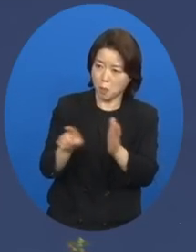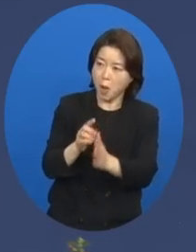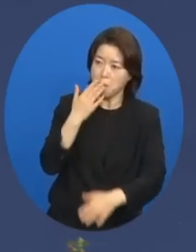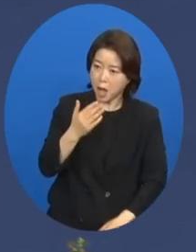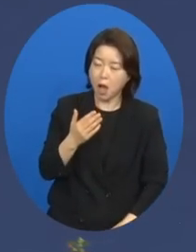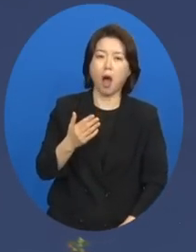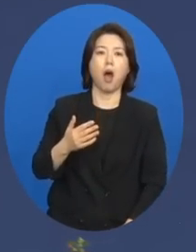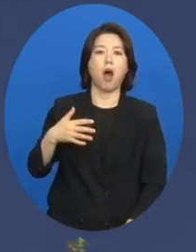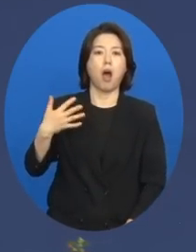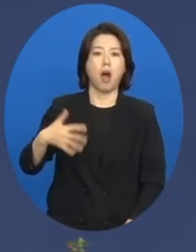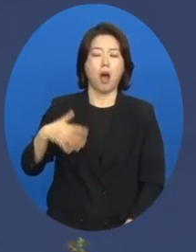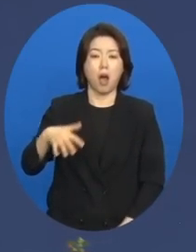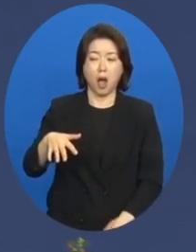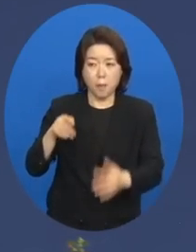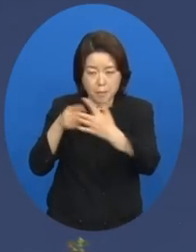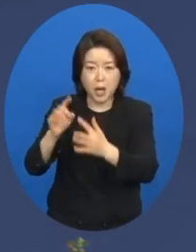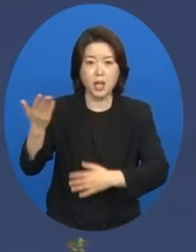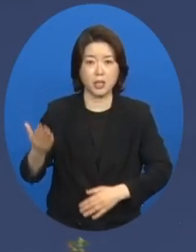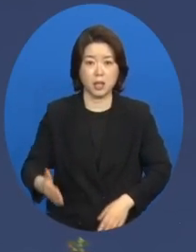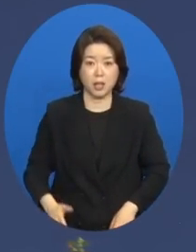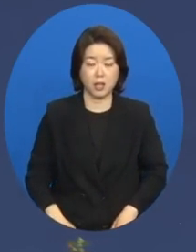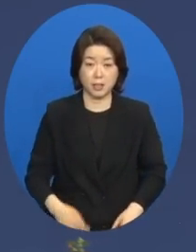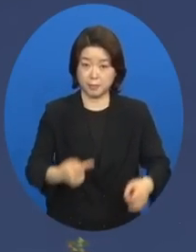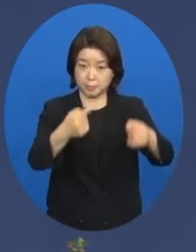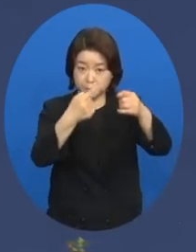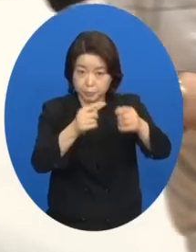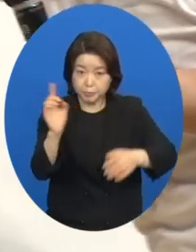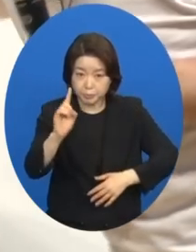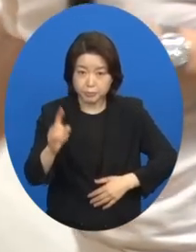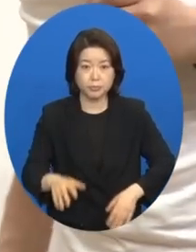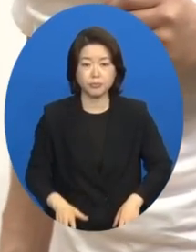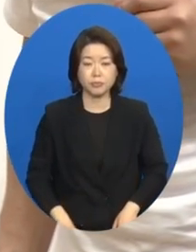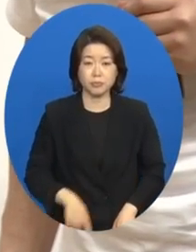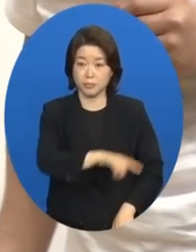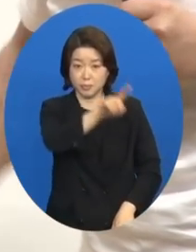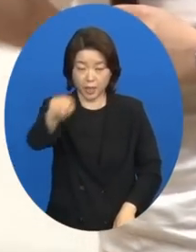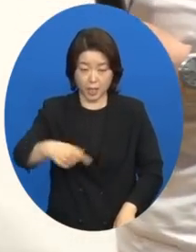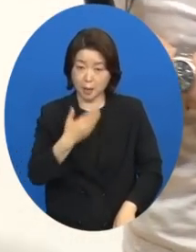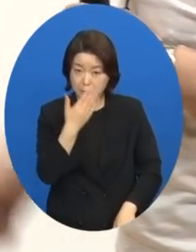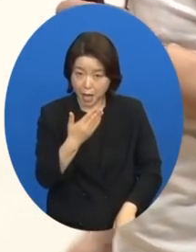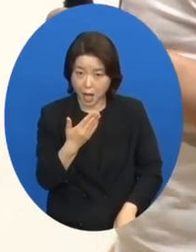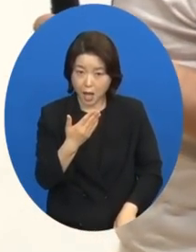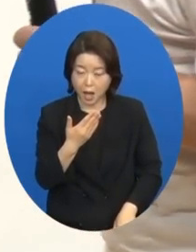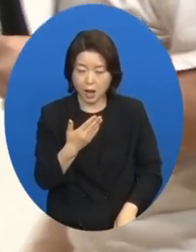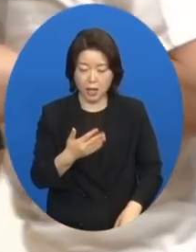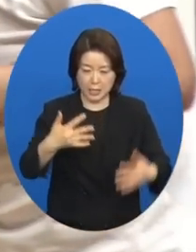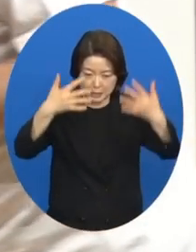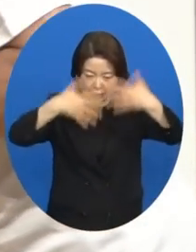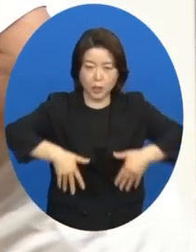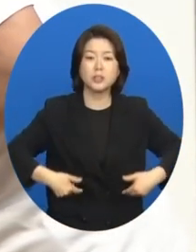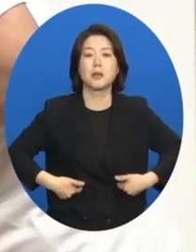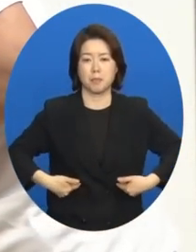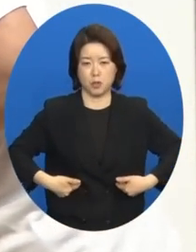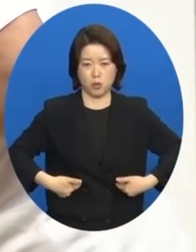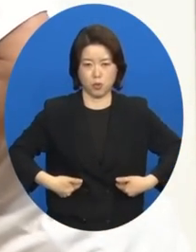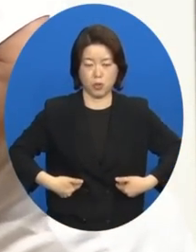분이신가? 라고 하는 겁니다. 그러면 첫 번째는 이 일이 가능하려면 전제가 필요합니다. 전제. 첫 번째는